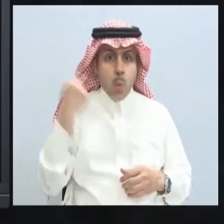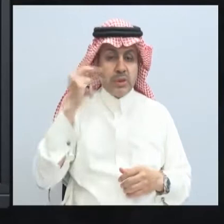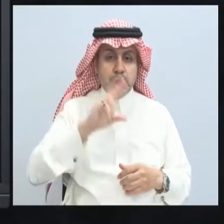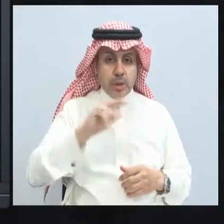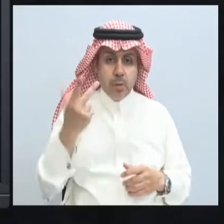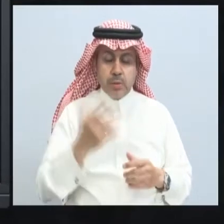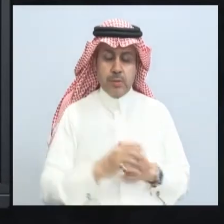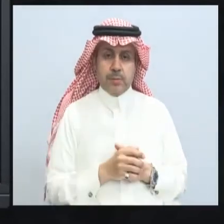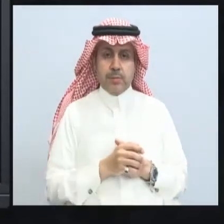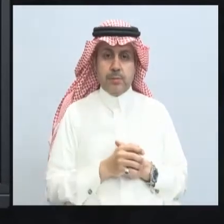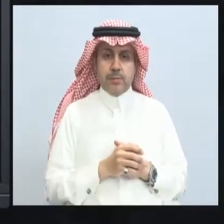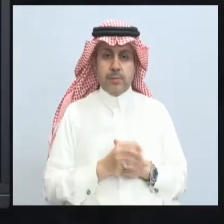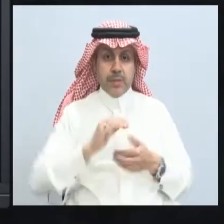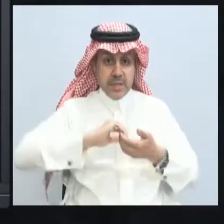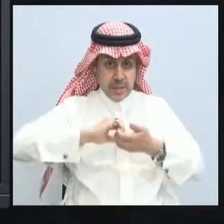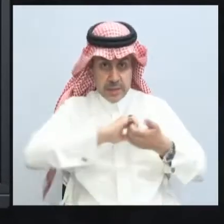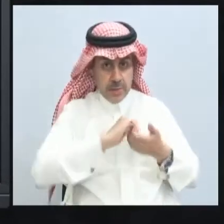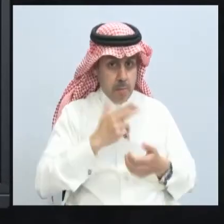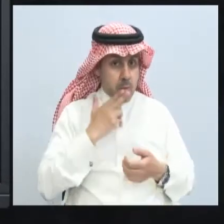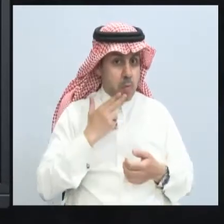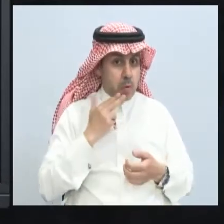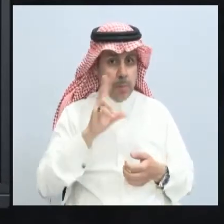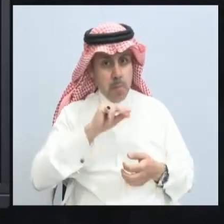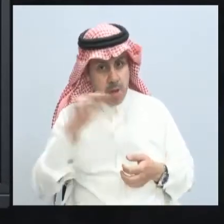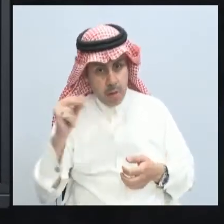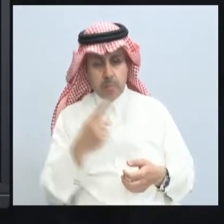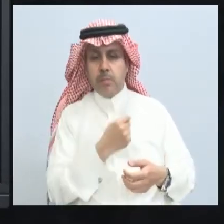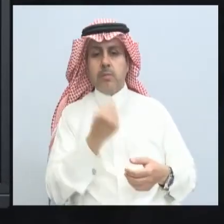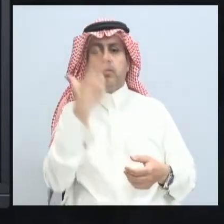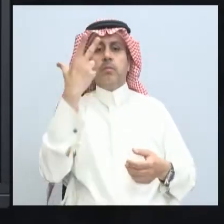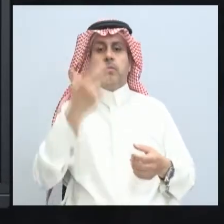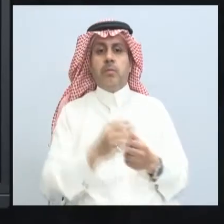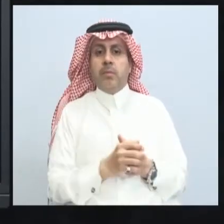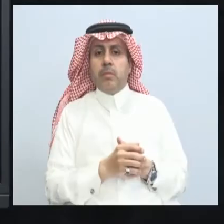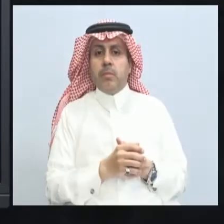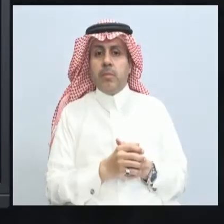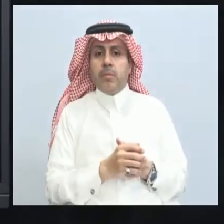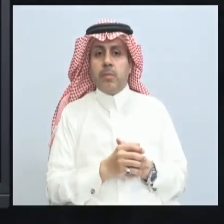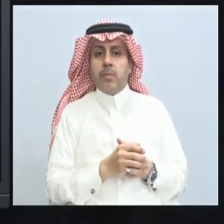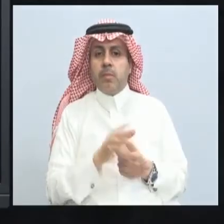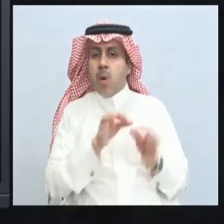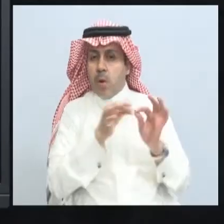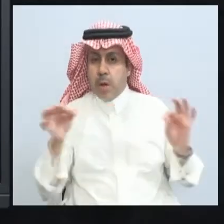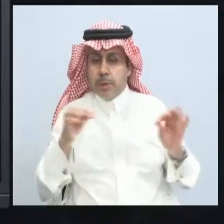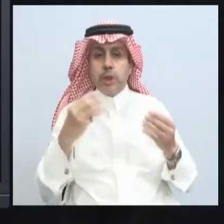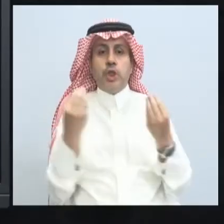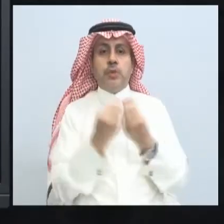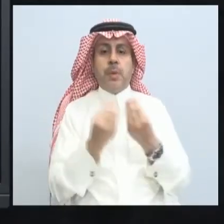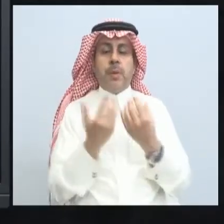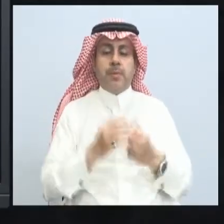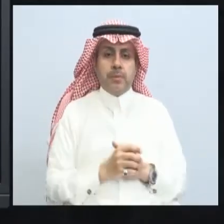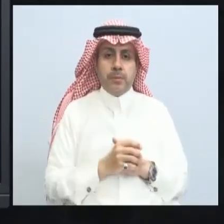الصالح بحامل المسك ما وجه الشبه بينهما ما الرابط الذي يجمع